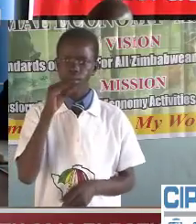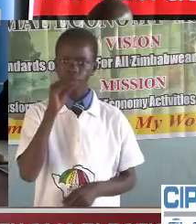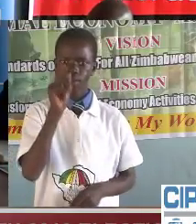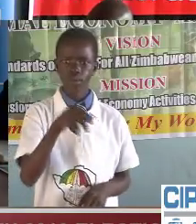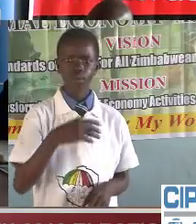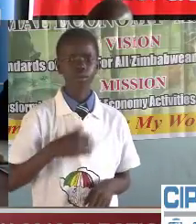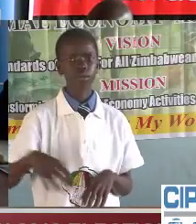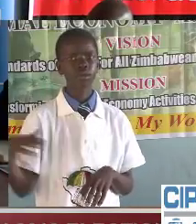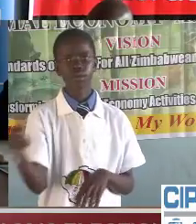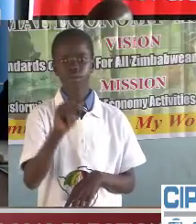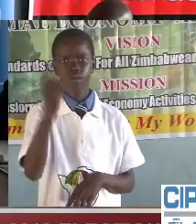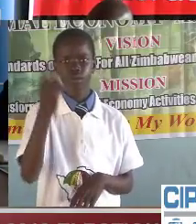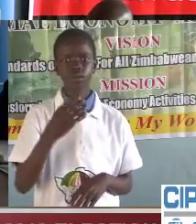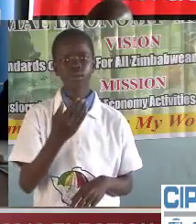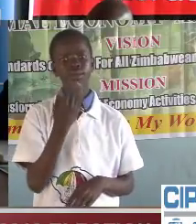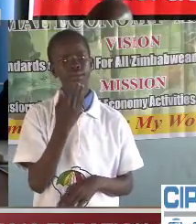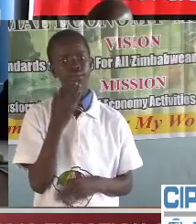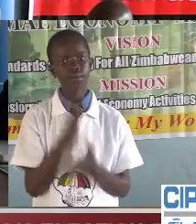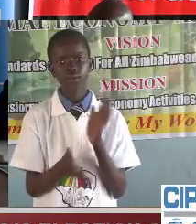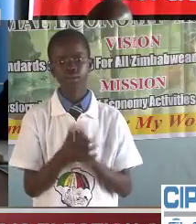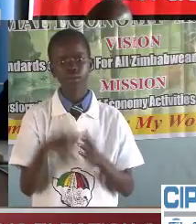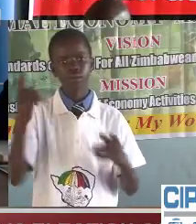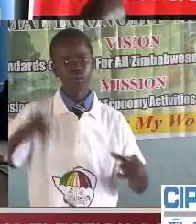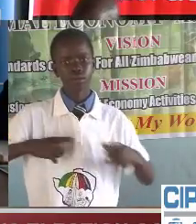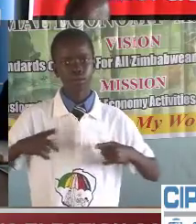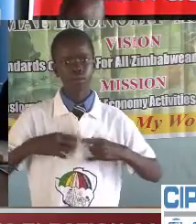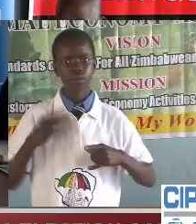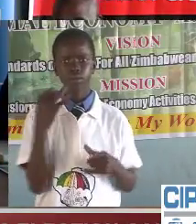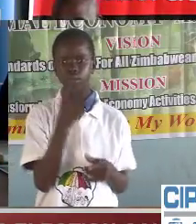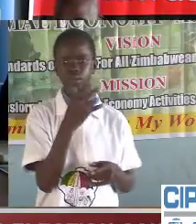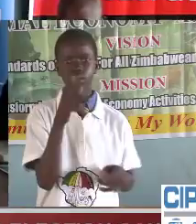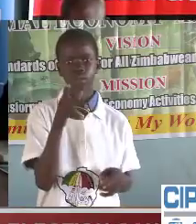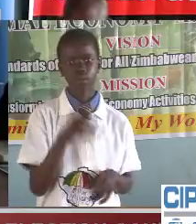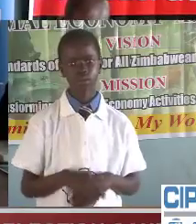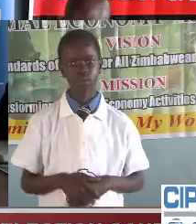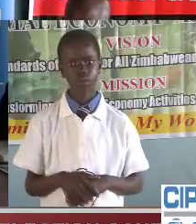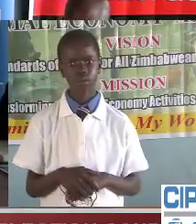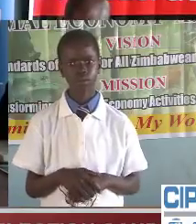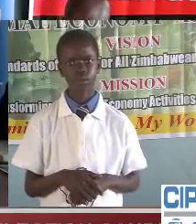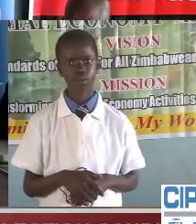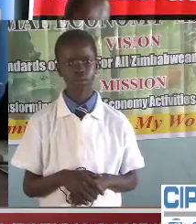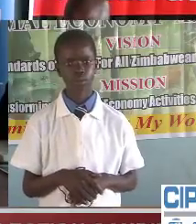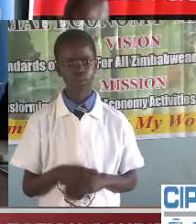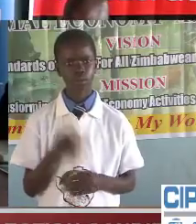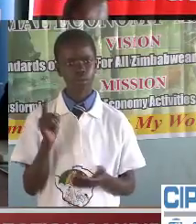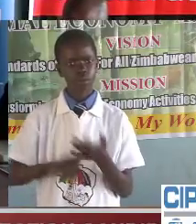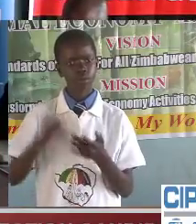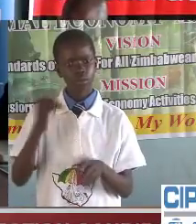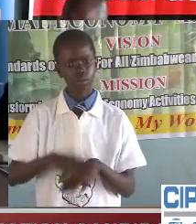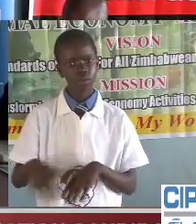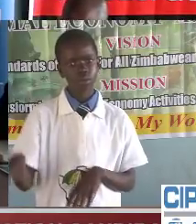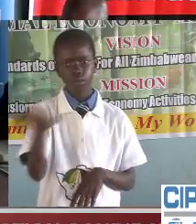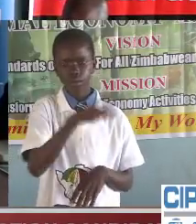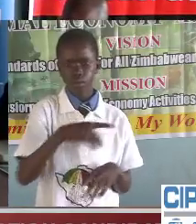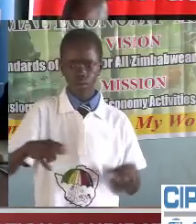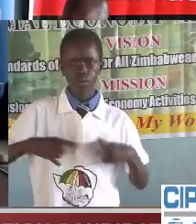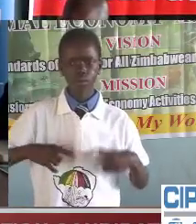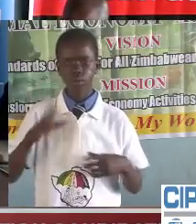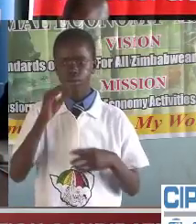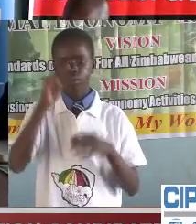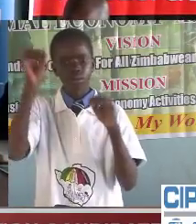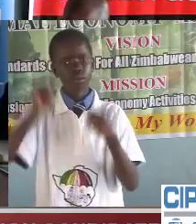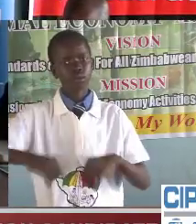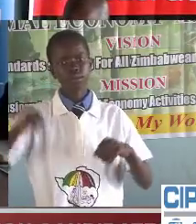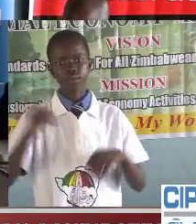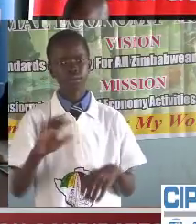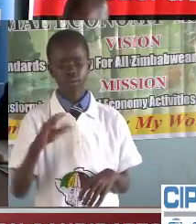munhu anofanira kuwana safe, clean and potable water, especially for drinking, kwete kudiridza garden, kwete kupinza mutero.